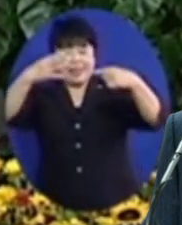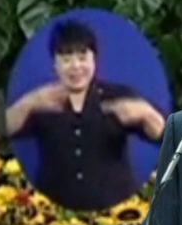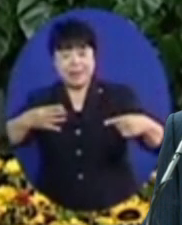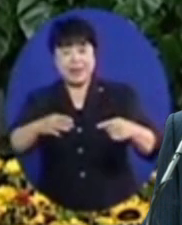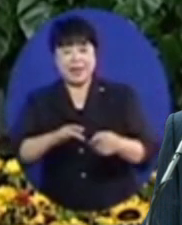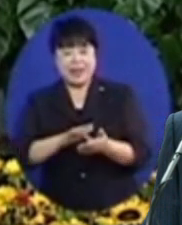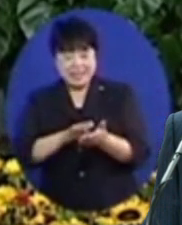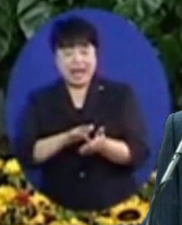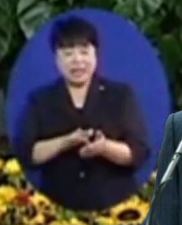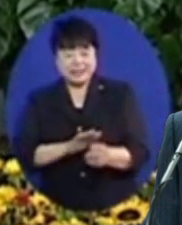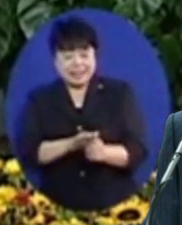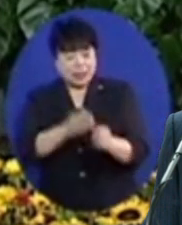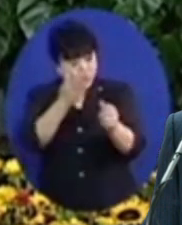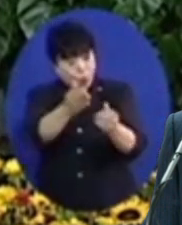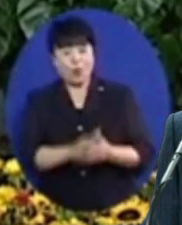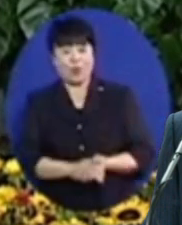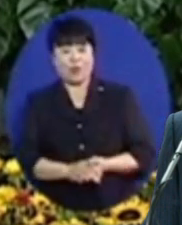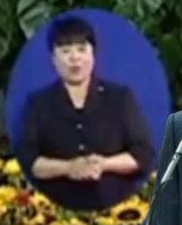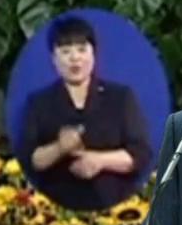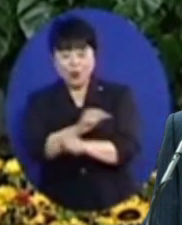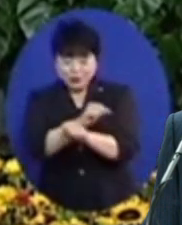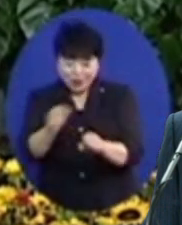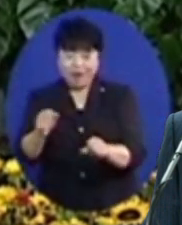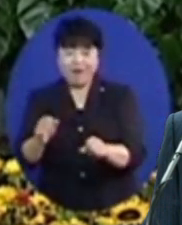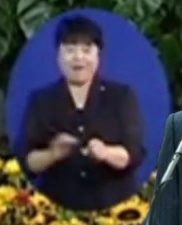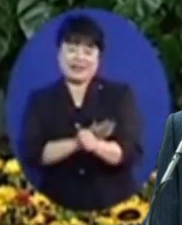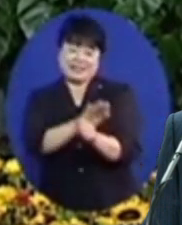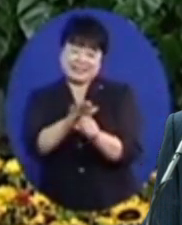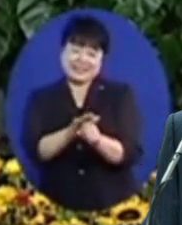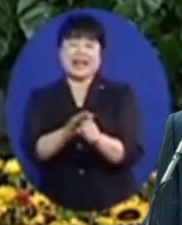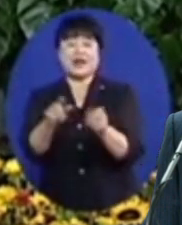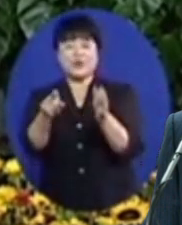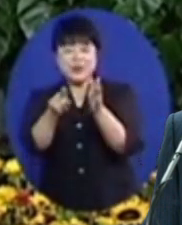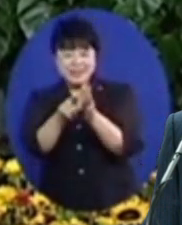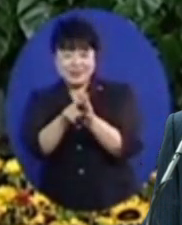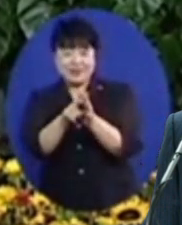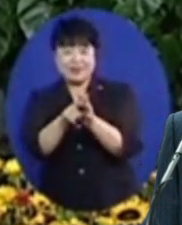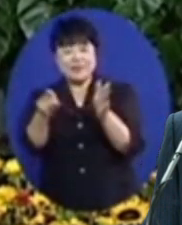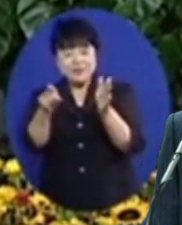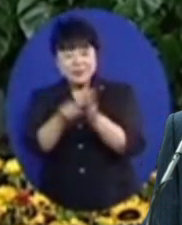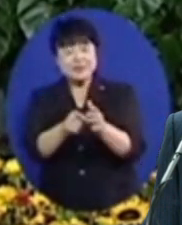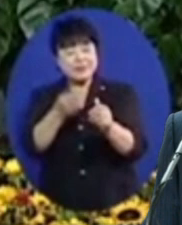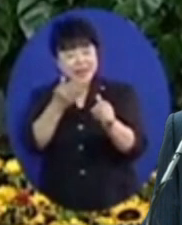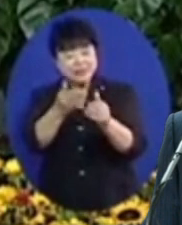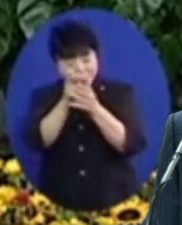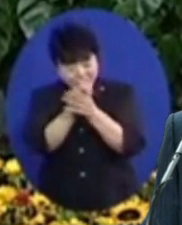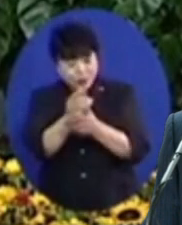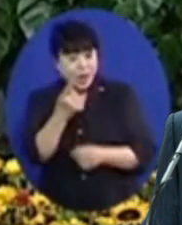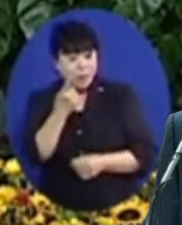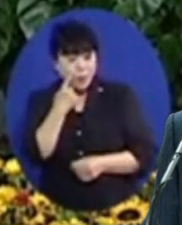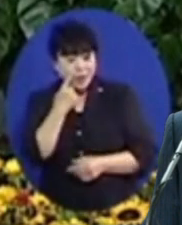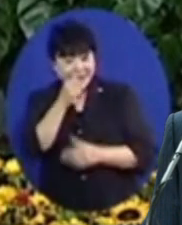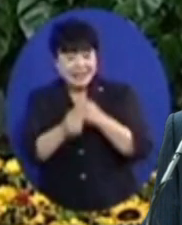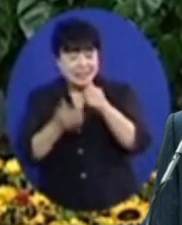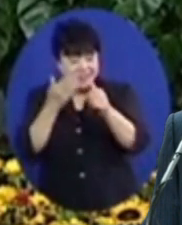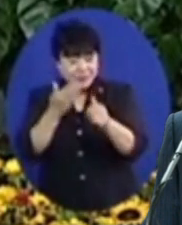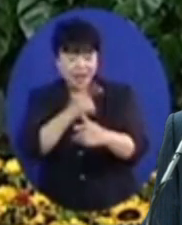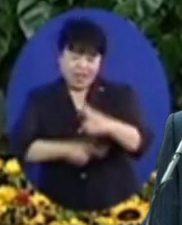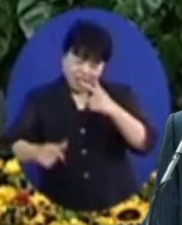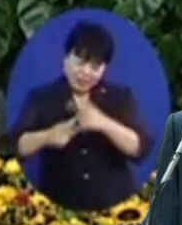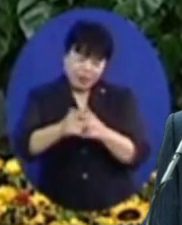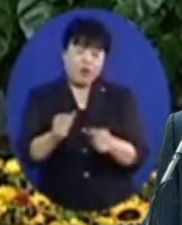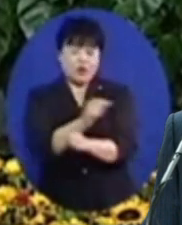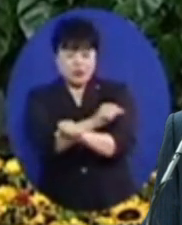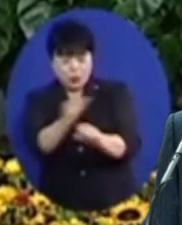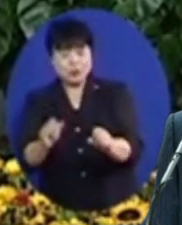것입니다. 용서와 사랑을 하기 위해서 믿음을 가지고 기도해서 하나님 더